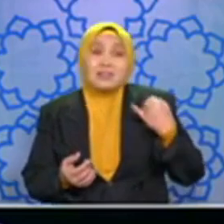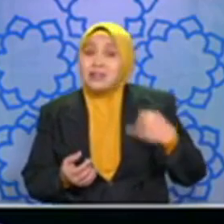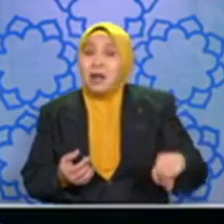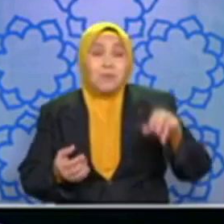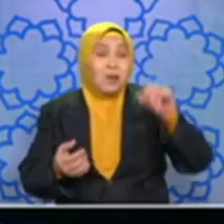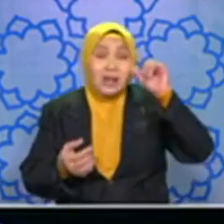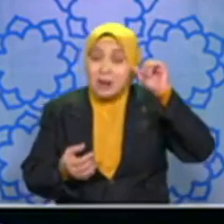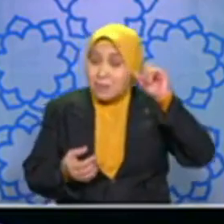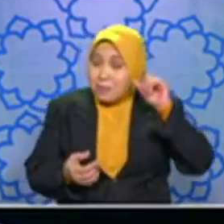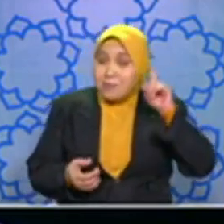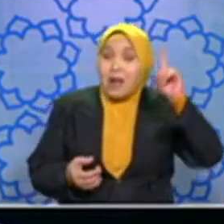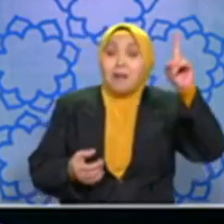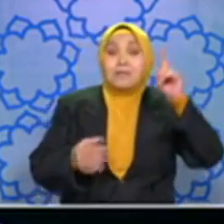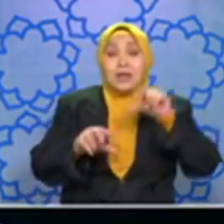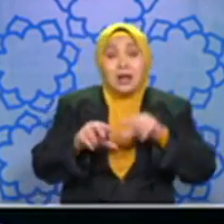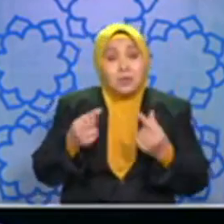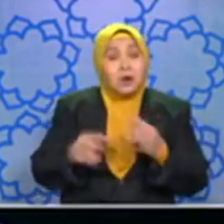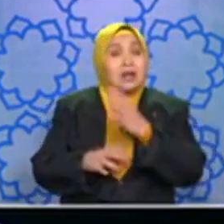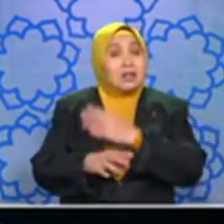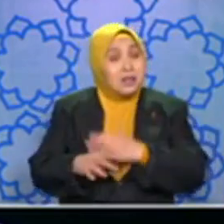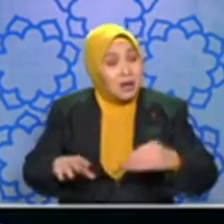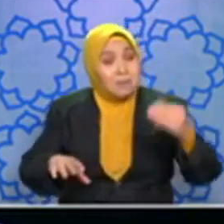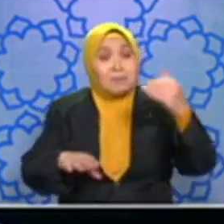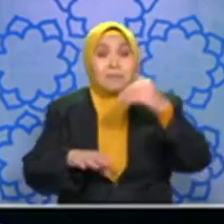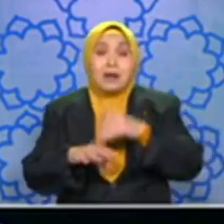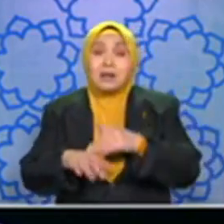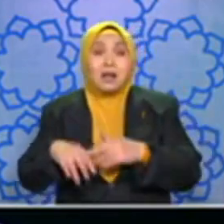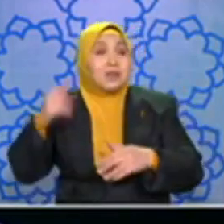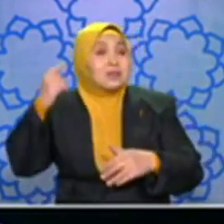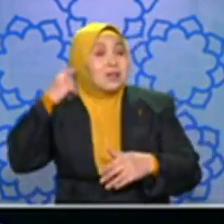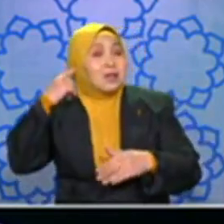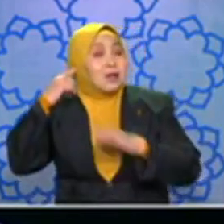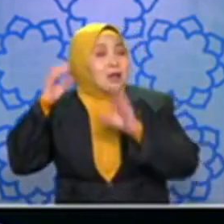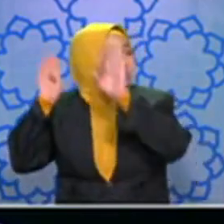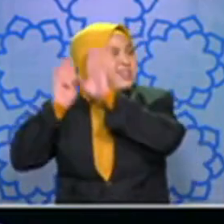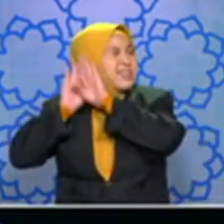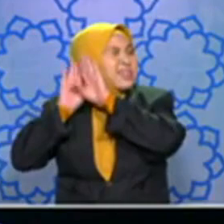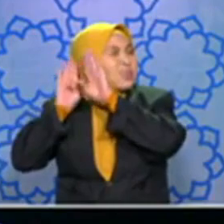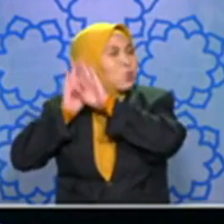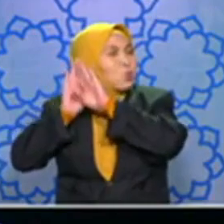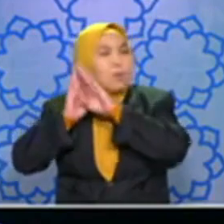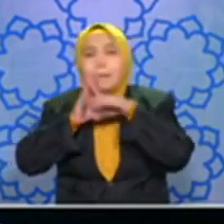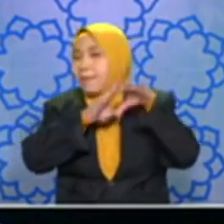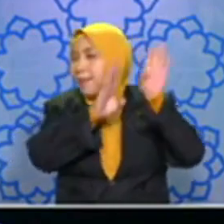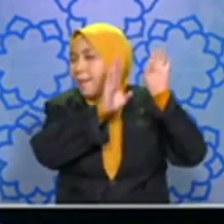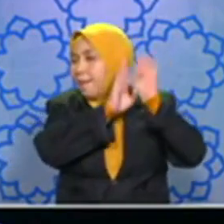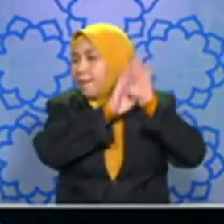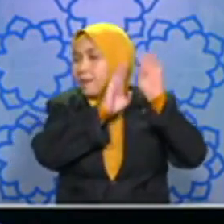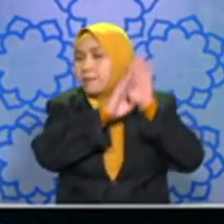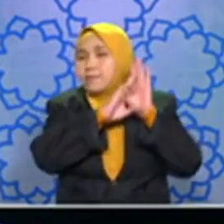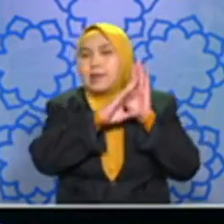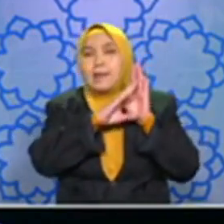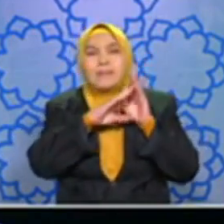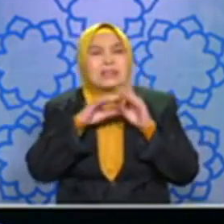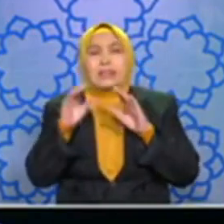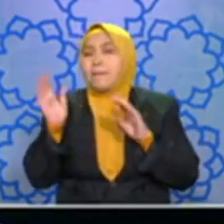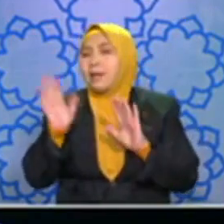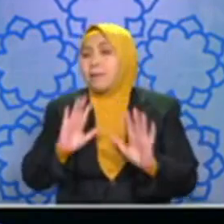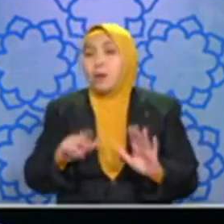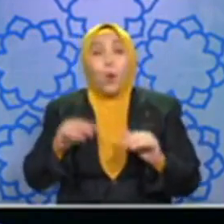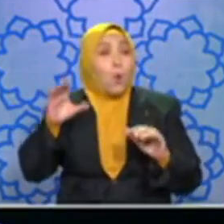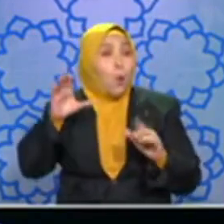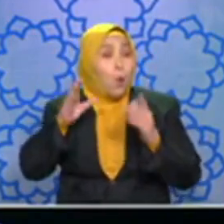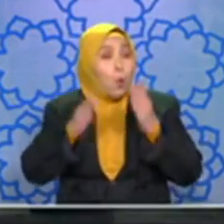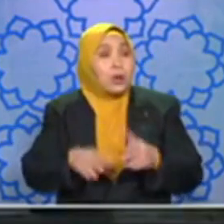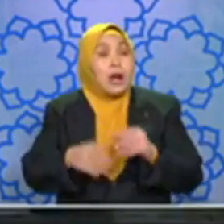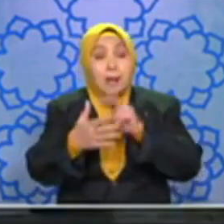memahami Al-Quran dan juga pada telinganya itu ada sumbat. Apa kesan sumbat? Tak nak dengar, Ustaz. Orang baca Quran,